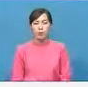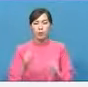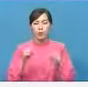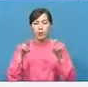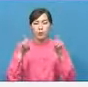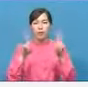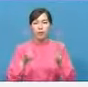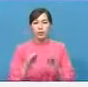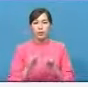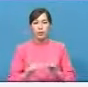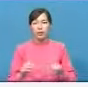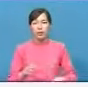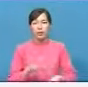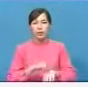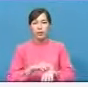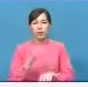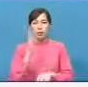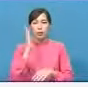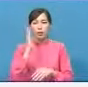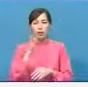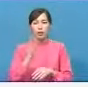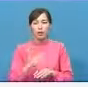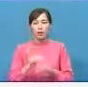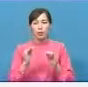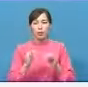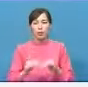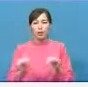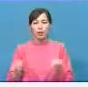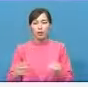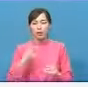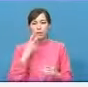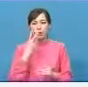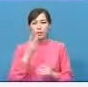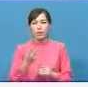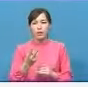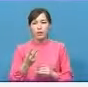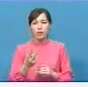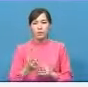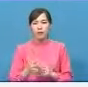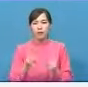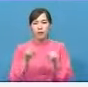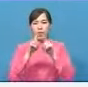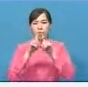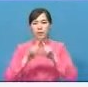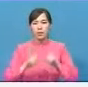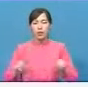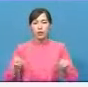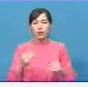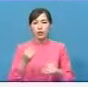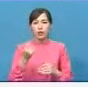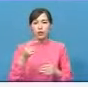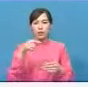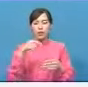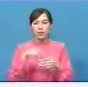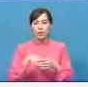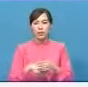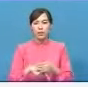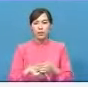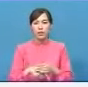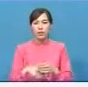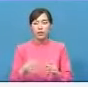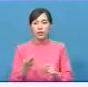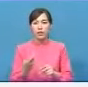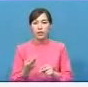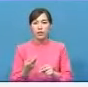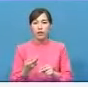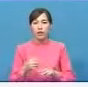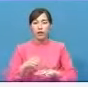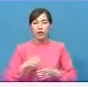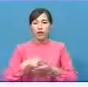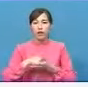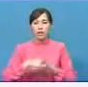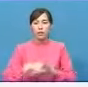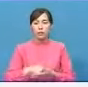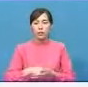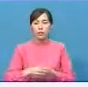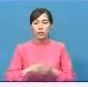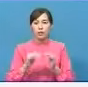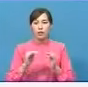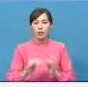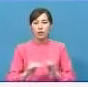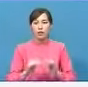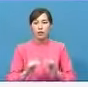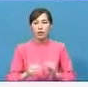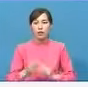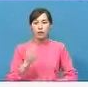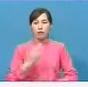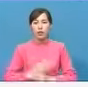дәрігері болғасын, балаларға деген көзқарасым ерекше. Оның ішінде әсіресе мүгедек балаларға көз